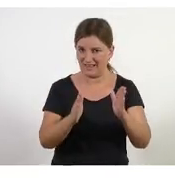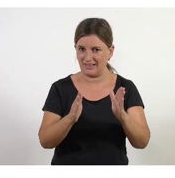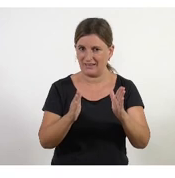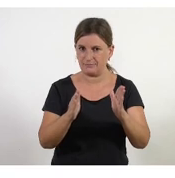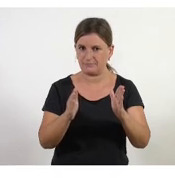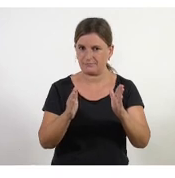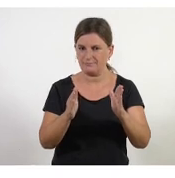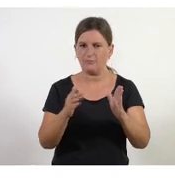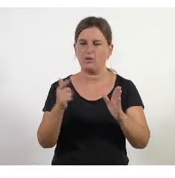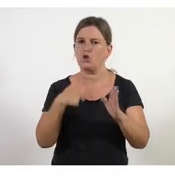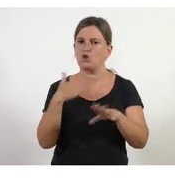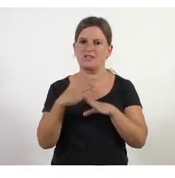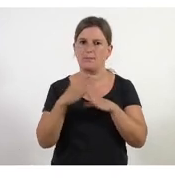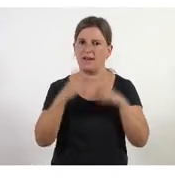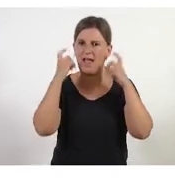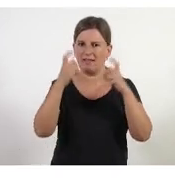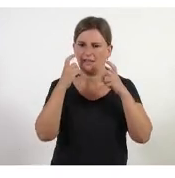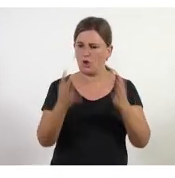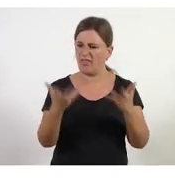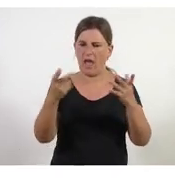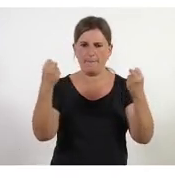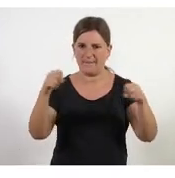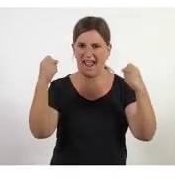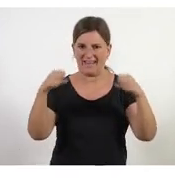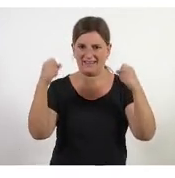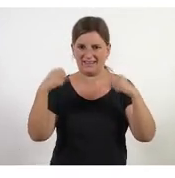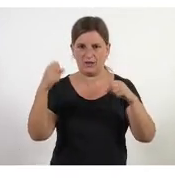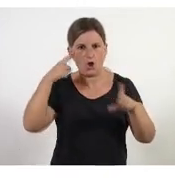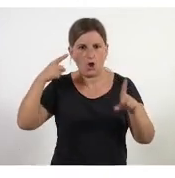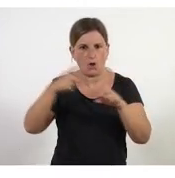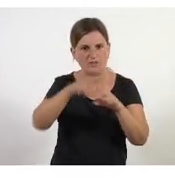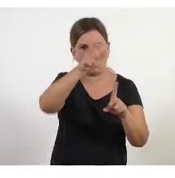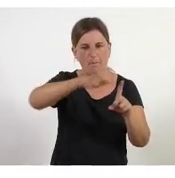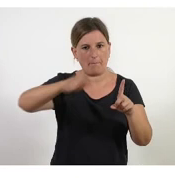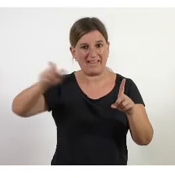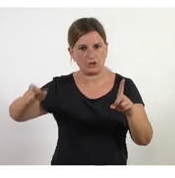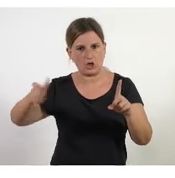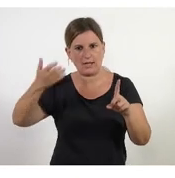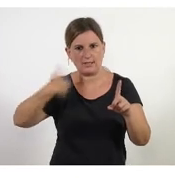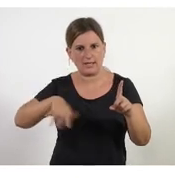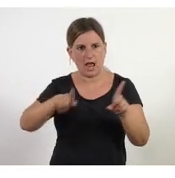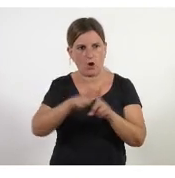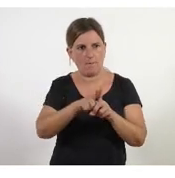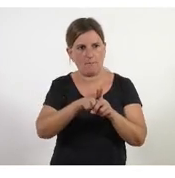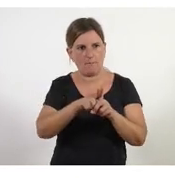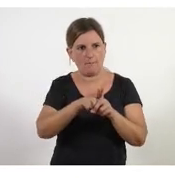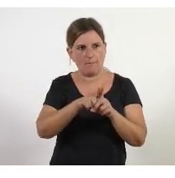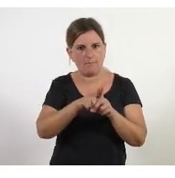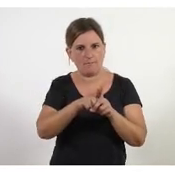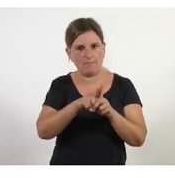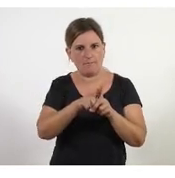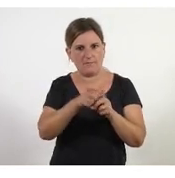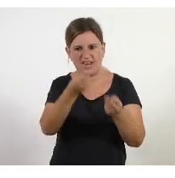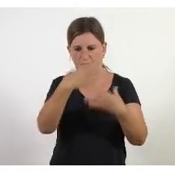he intentat que sigui molt pràctic, que les persones s'emportin ja informació que puguin fer servir en el